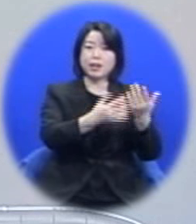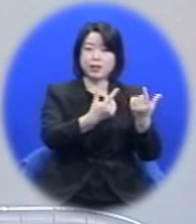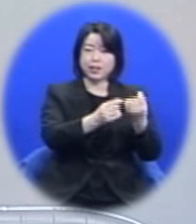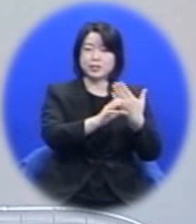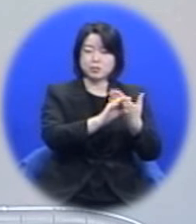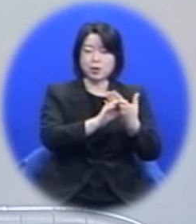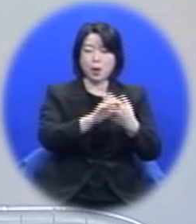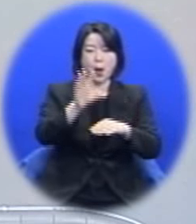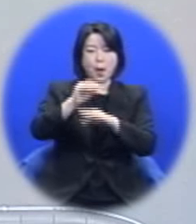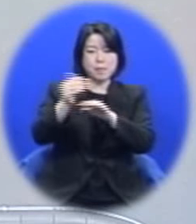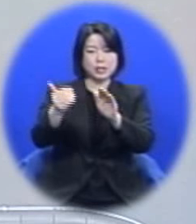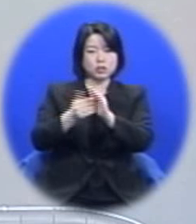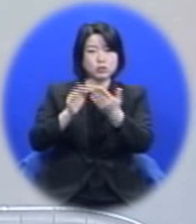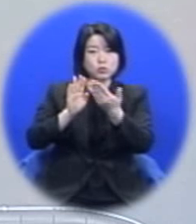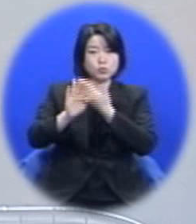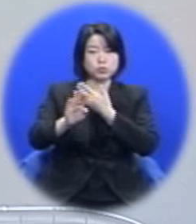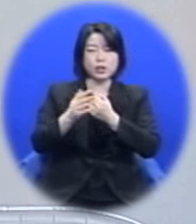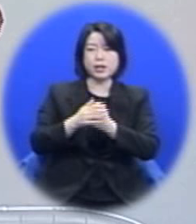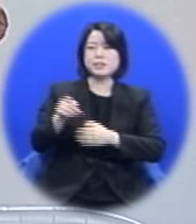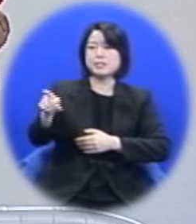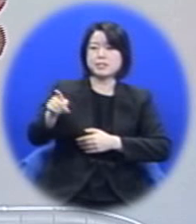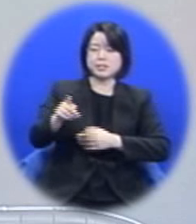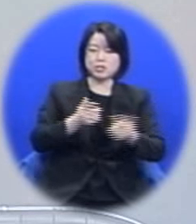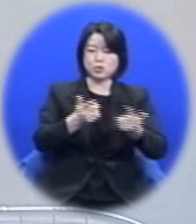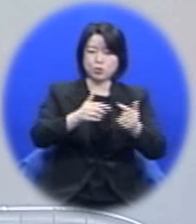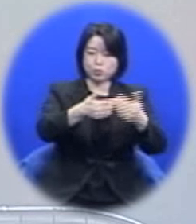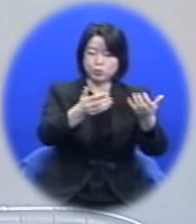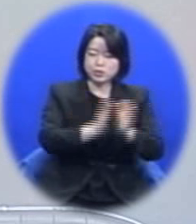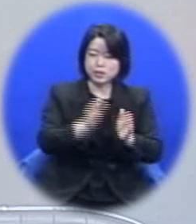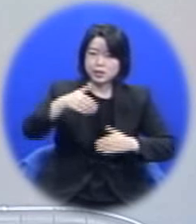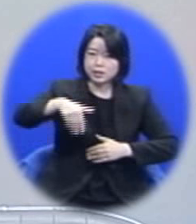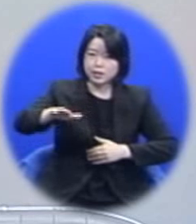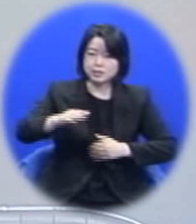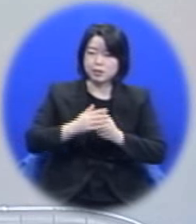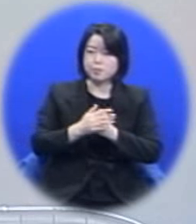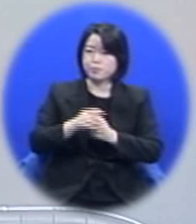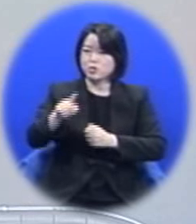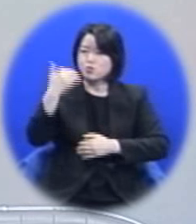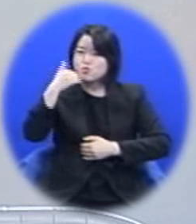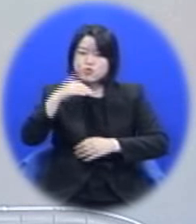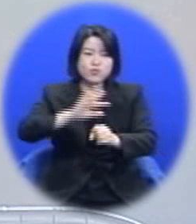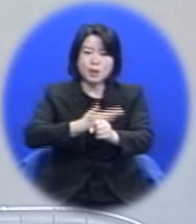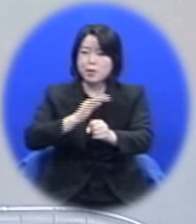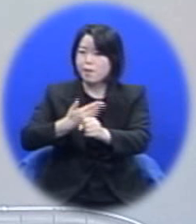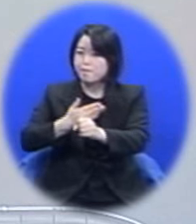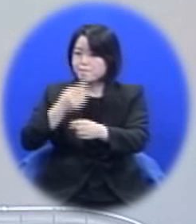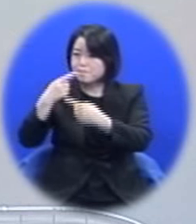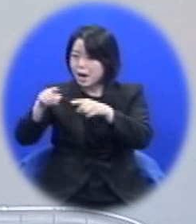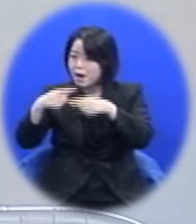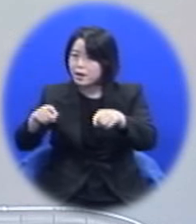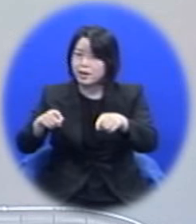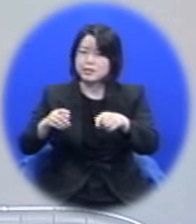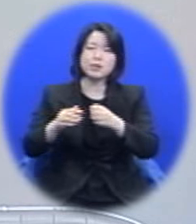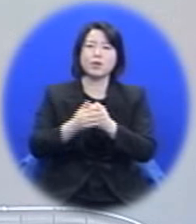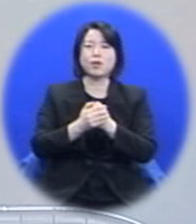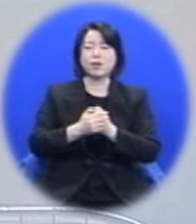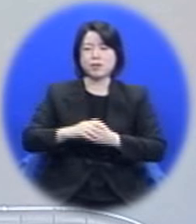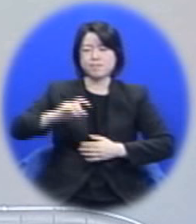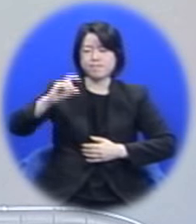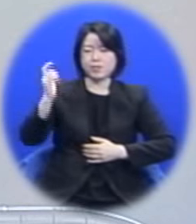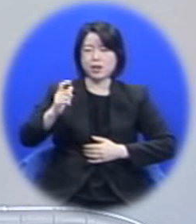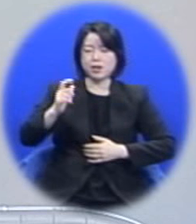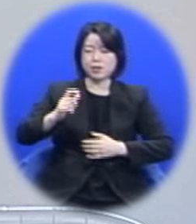끝나고 나면 그 음향조절실 들어가서 잘잘못을 따지고 아주